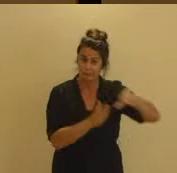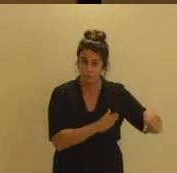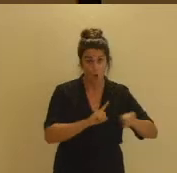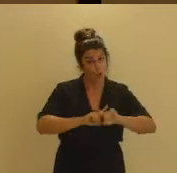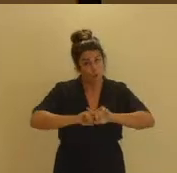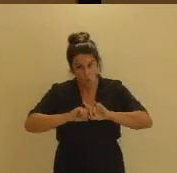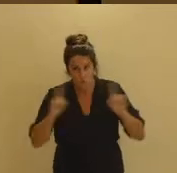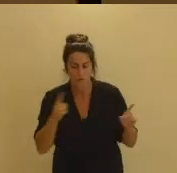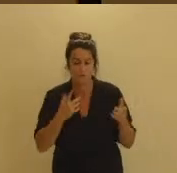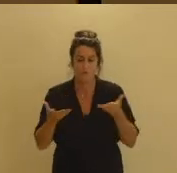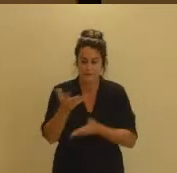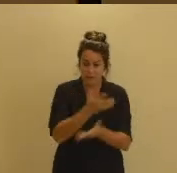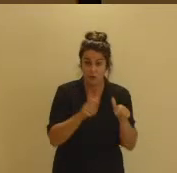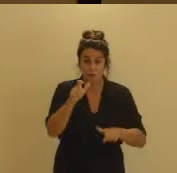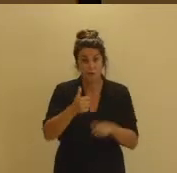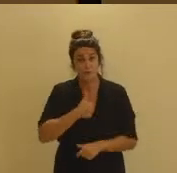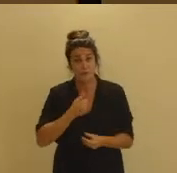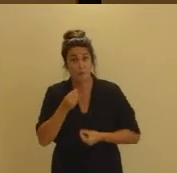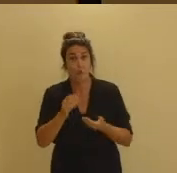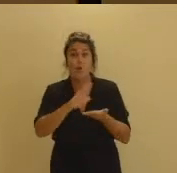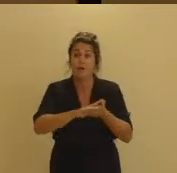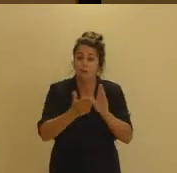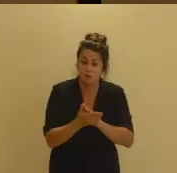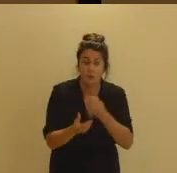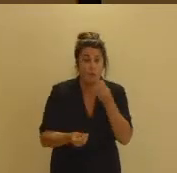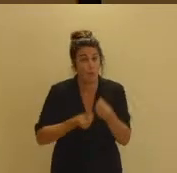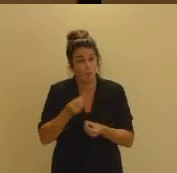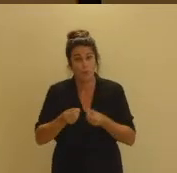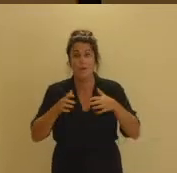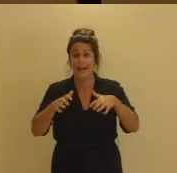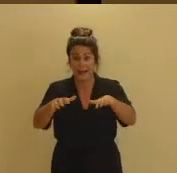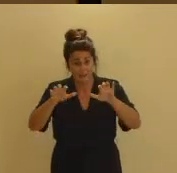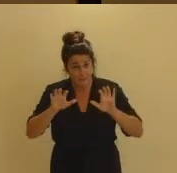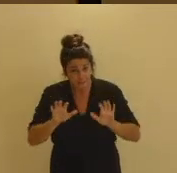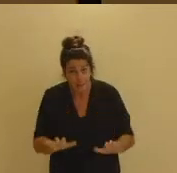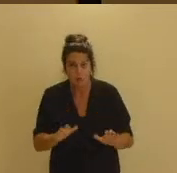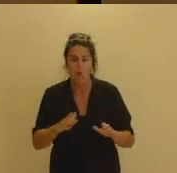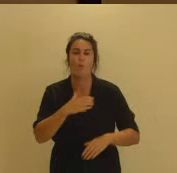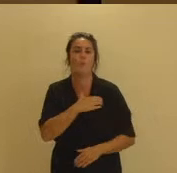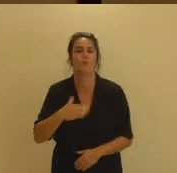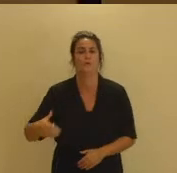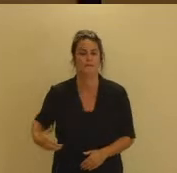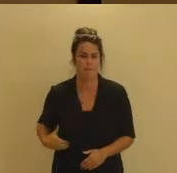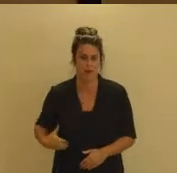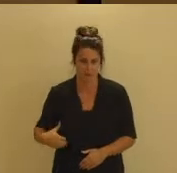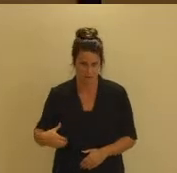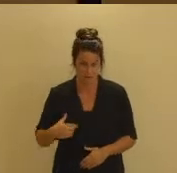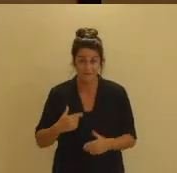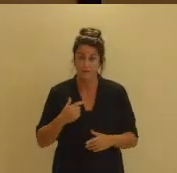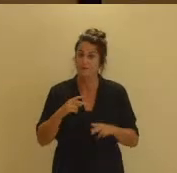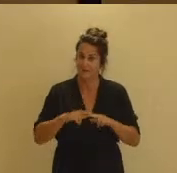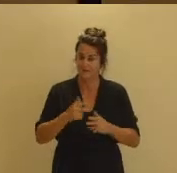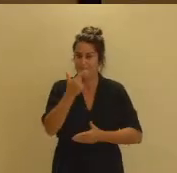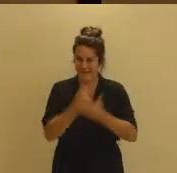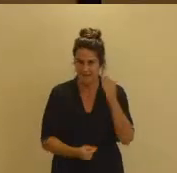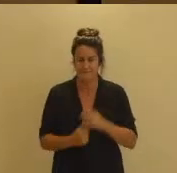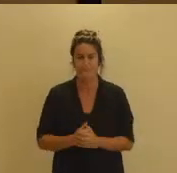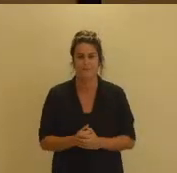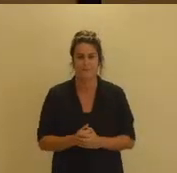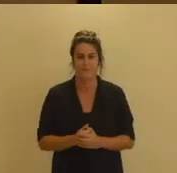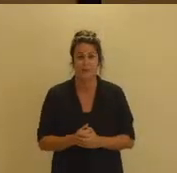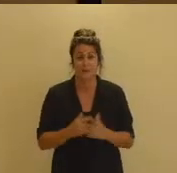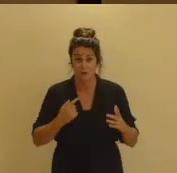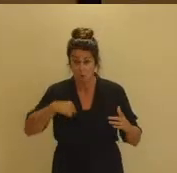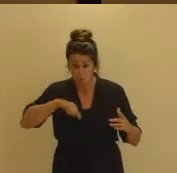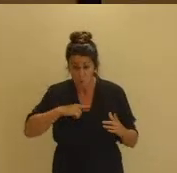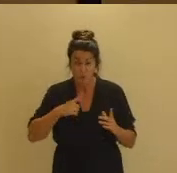entre les particuliers ou les associations et l'administration municipale. Le jusque-boutisme dans ce